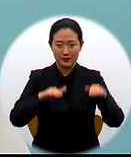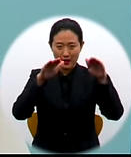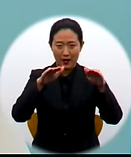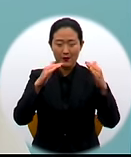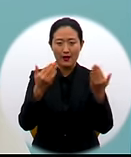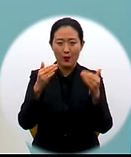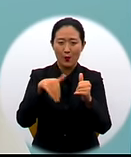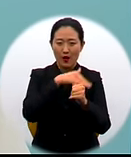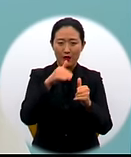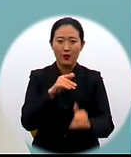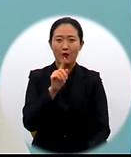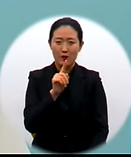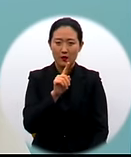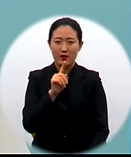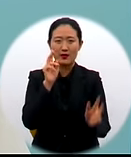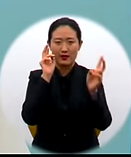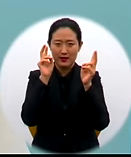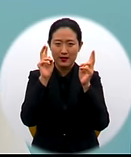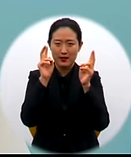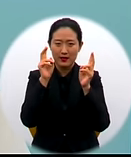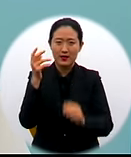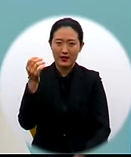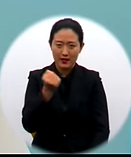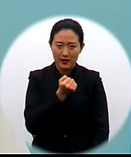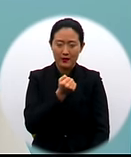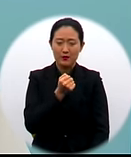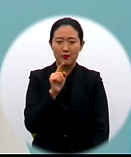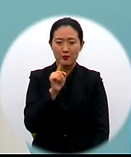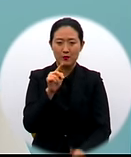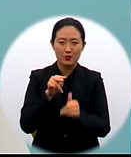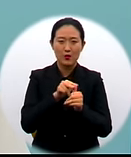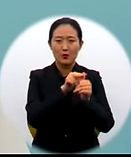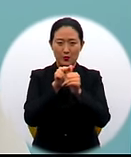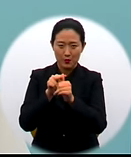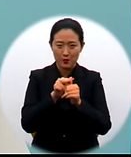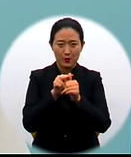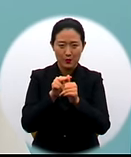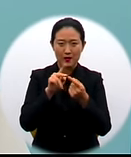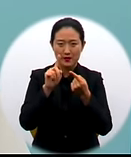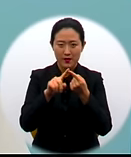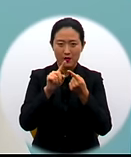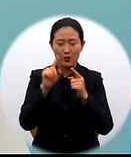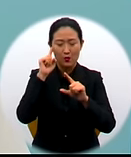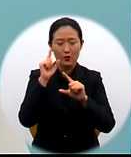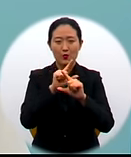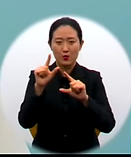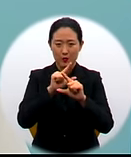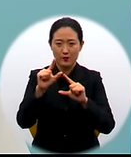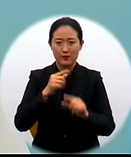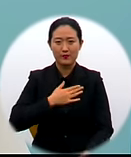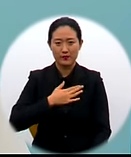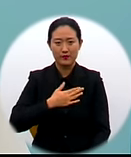어떤 세상에서 일을 하게 될까? 우리 아이는 어떤 커리어를 가져가면 좋을까? 어떤 진로를 가져가면 좋을까를 한편으로는